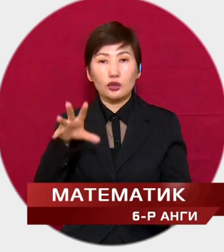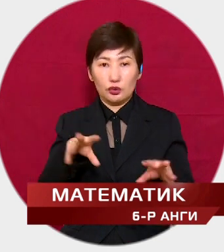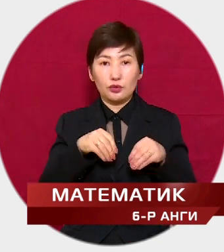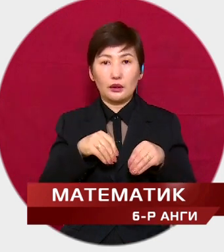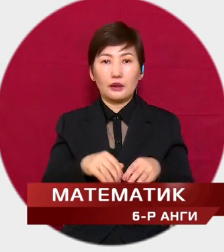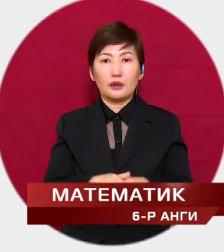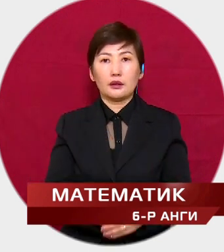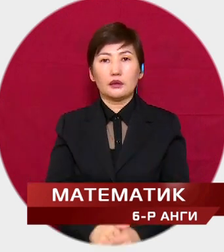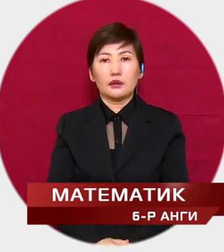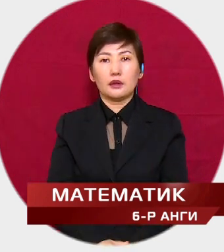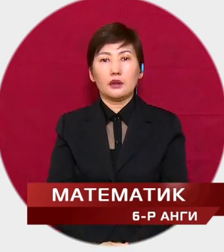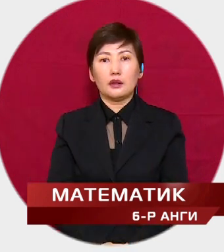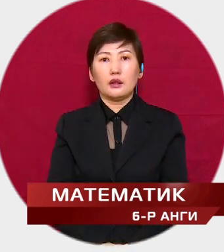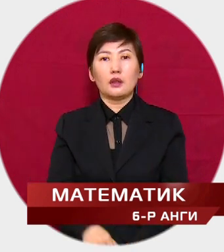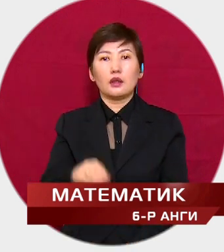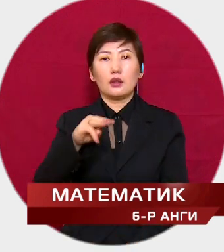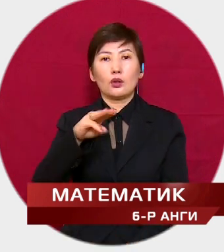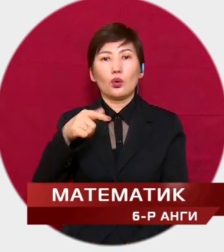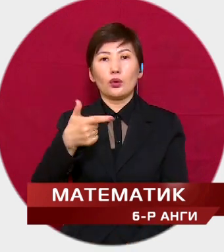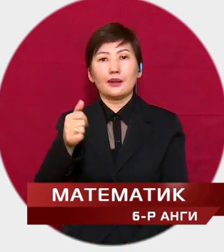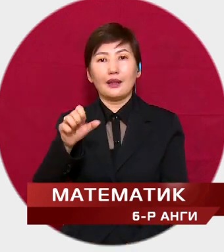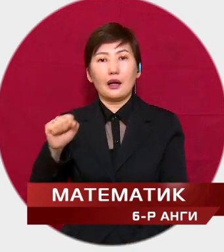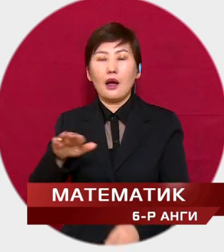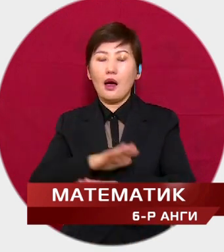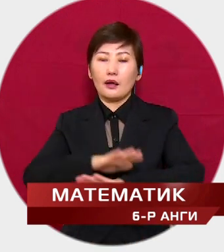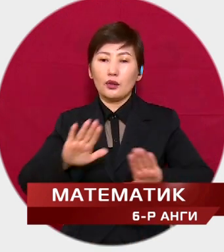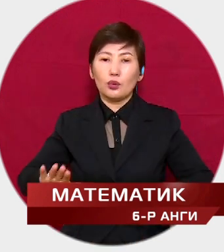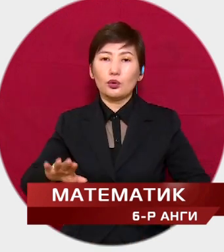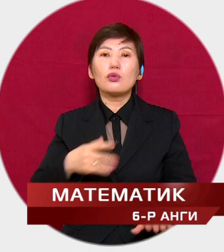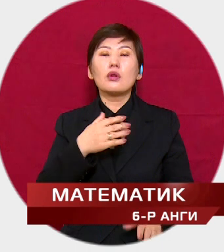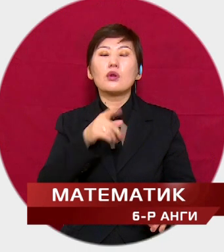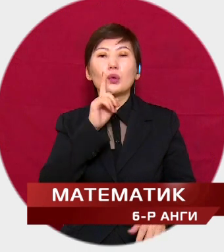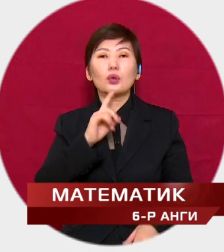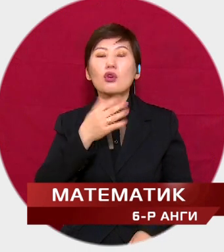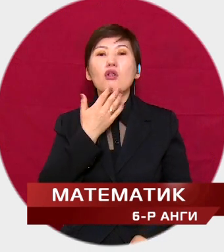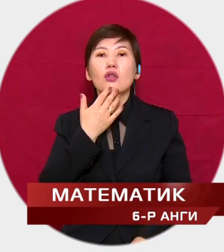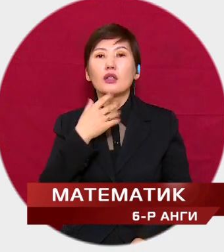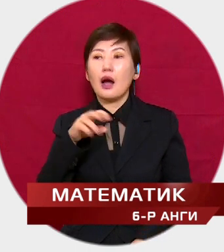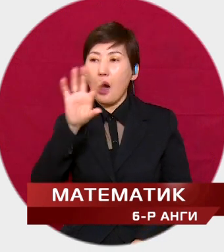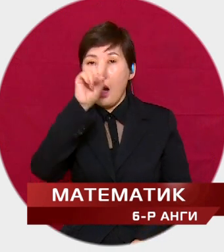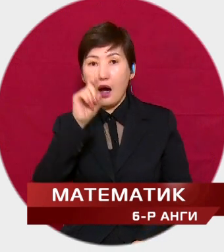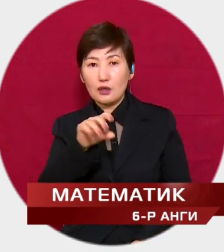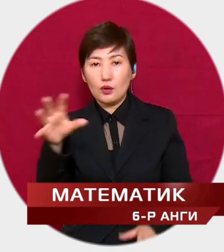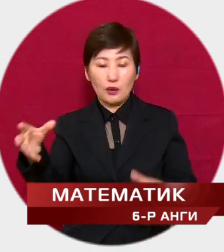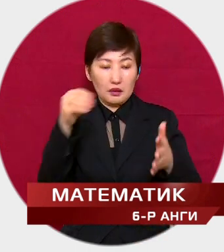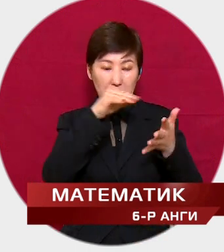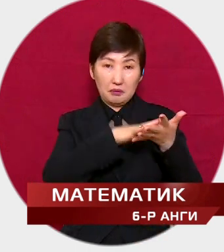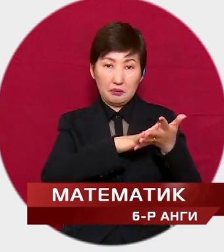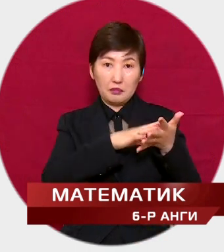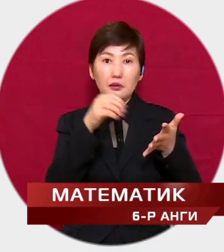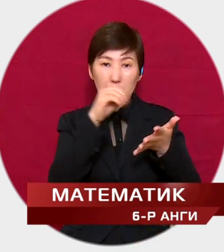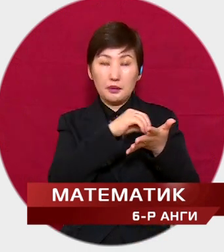За тулг ангийнхаа сурагчдын дуртай өнгийг асууж дараах хүснэгтэд бүртгэжээ. За тэгэхээр